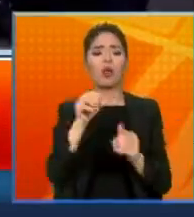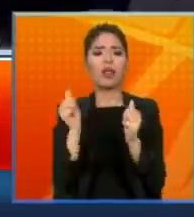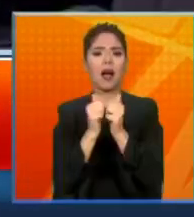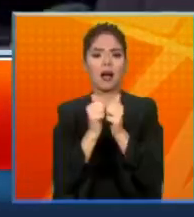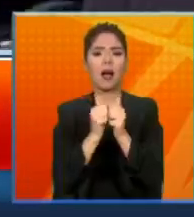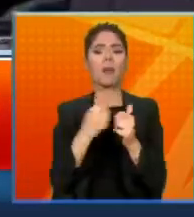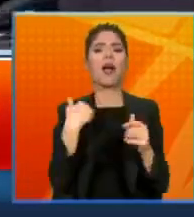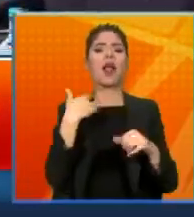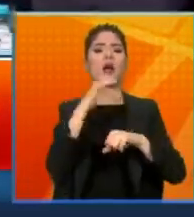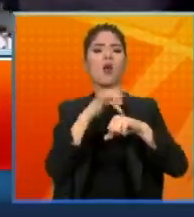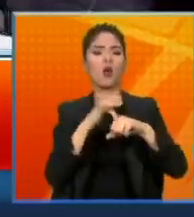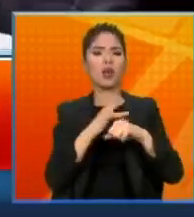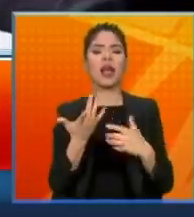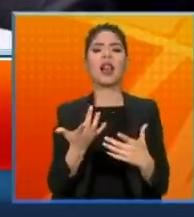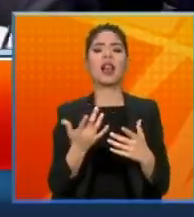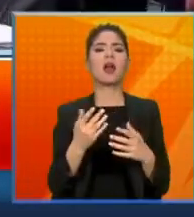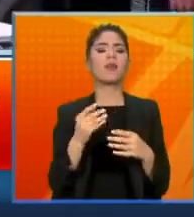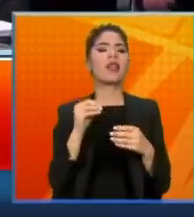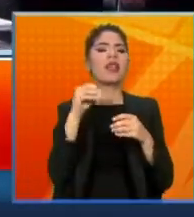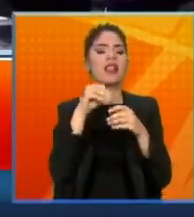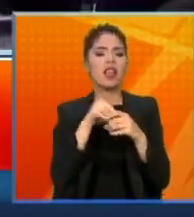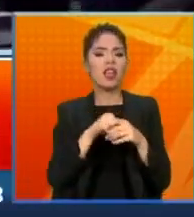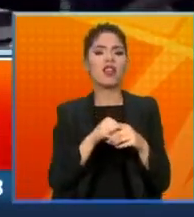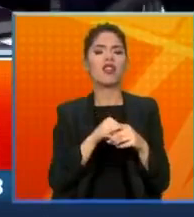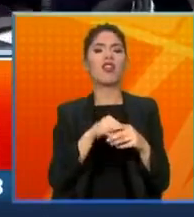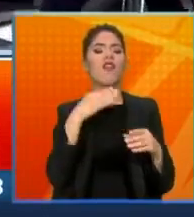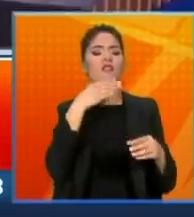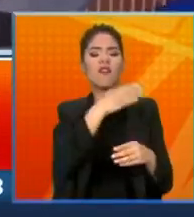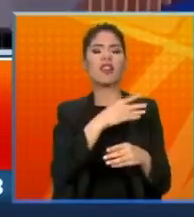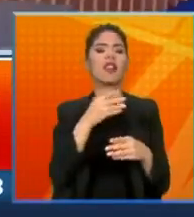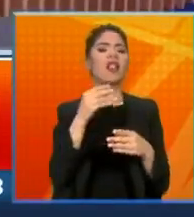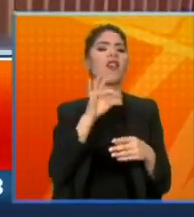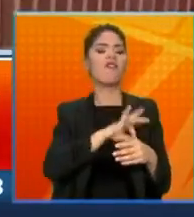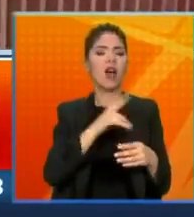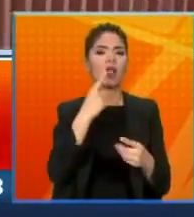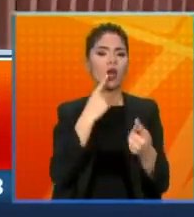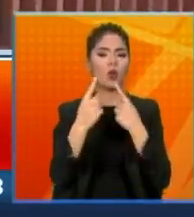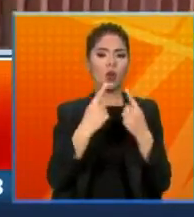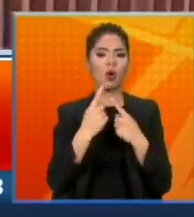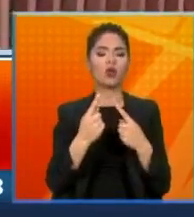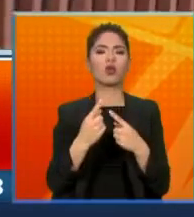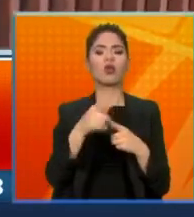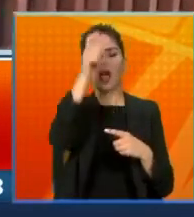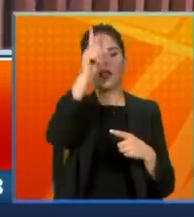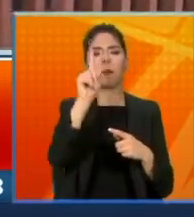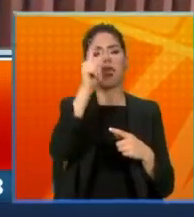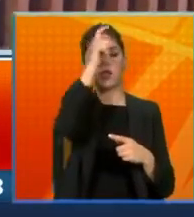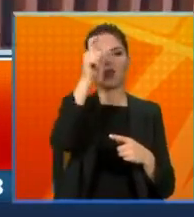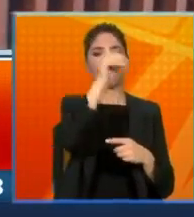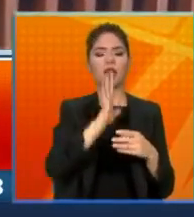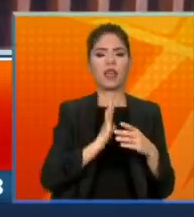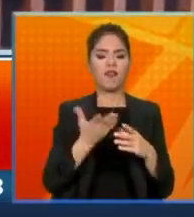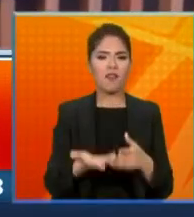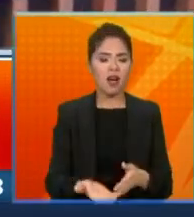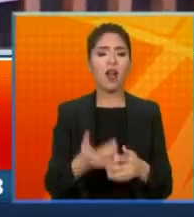beraber ülkelerimizin menfaatini konuşan bir lideriniz var. Sözü dinlenen, pasaportu